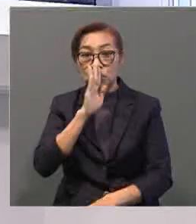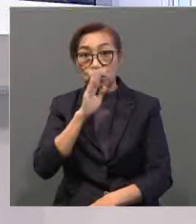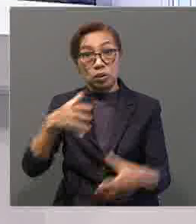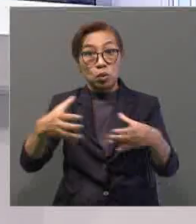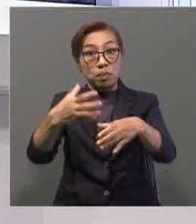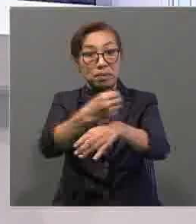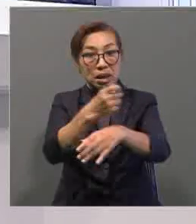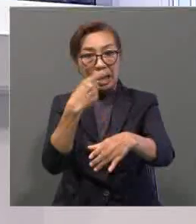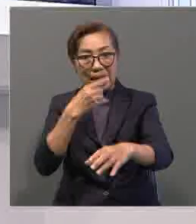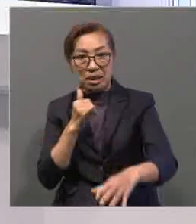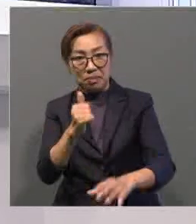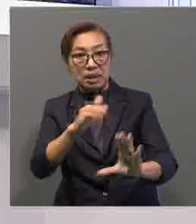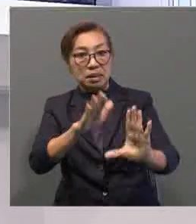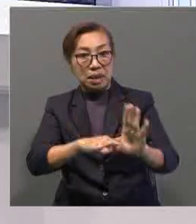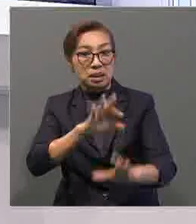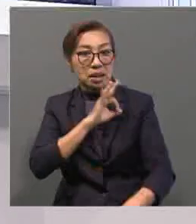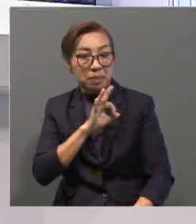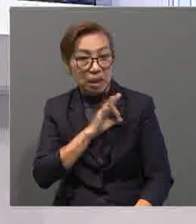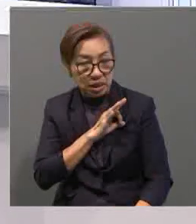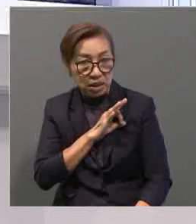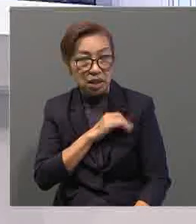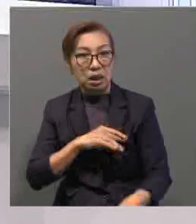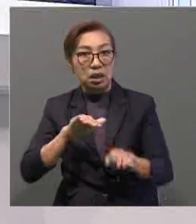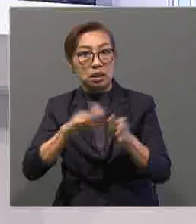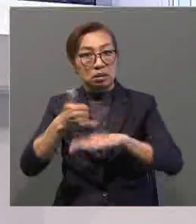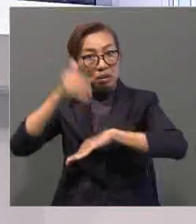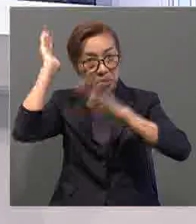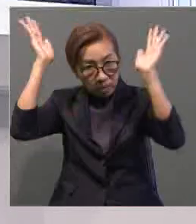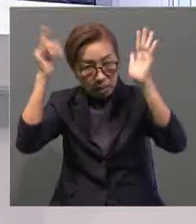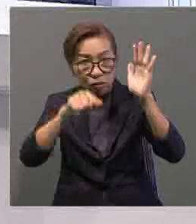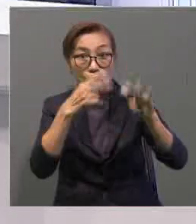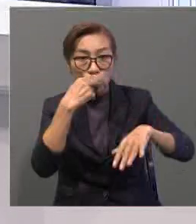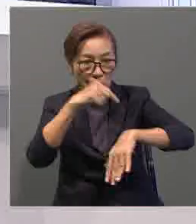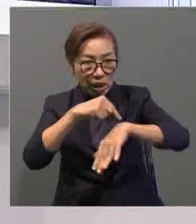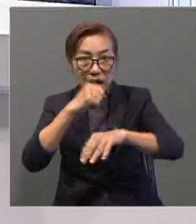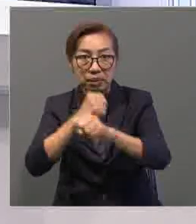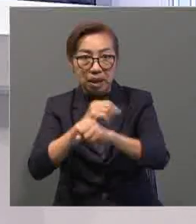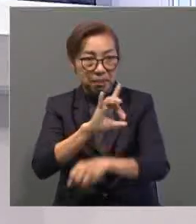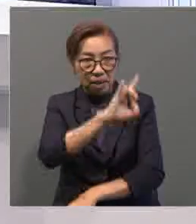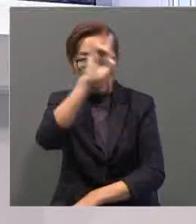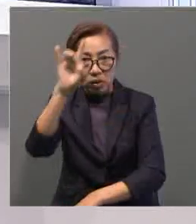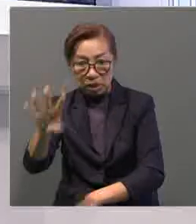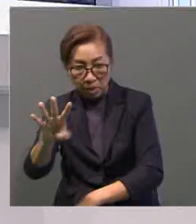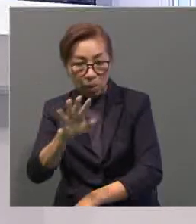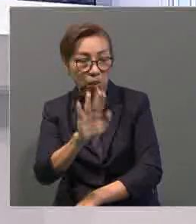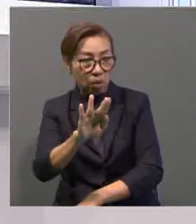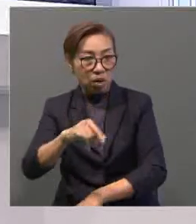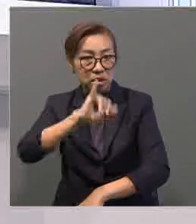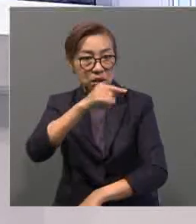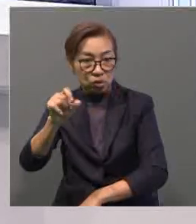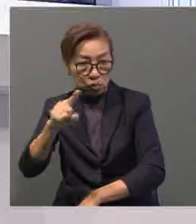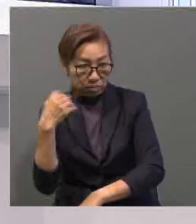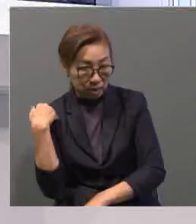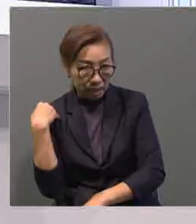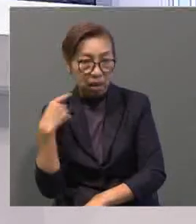สมัครเป็นสมาชิกหรือว่าจะไปเปิดตัวเนี่ยราชการหรือเปล่าอันนี้สำคัญก็เลยเป็นที่มาที่ไปบอกว่ามีหนังสือด่วนท่าน